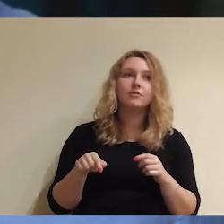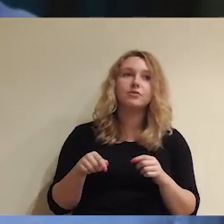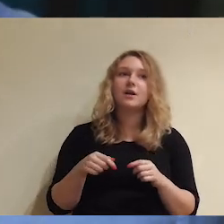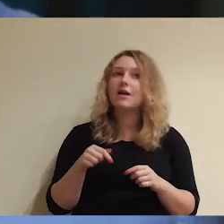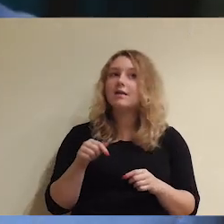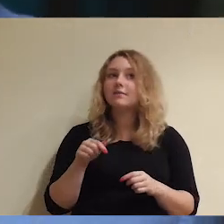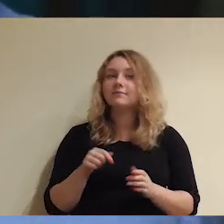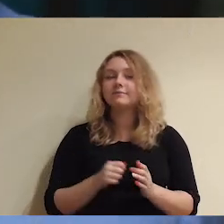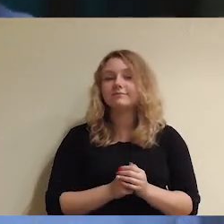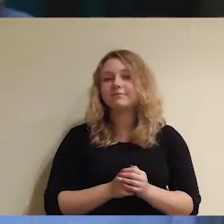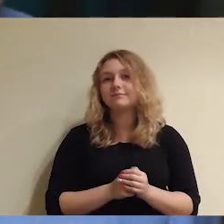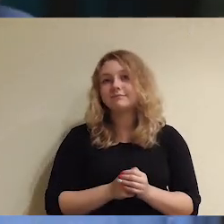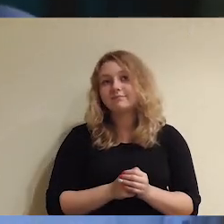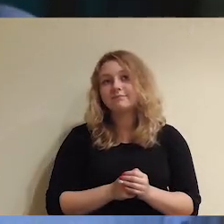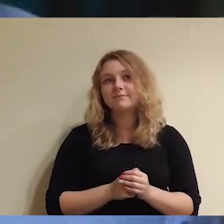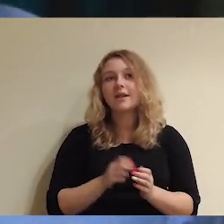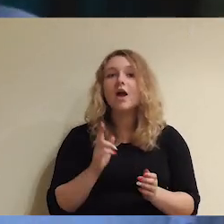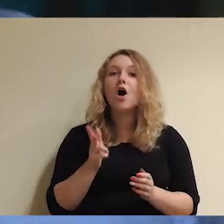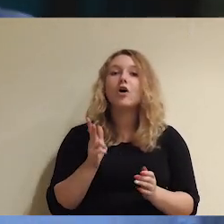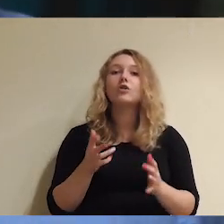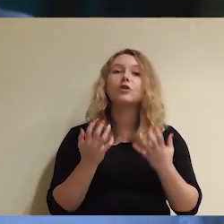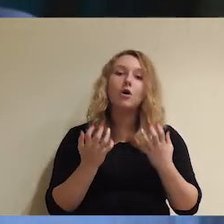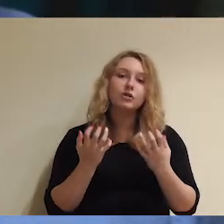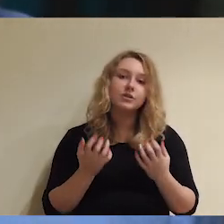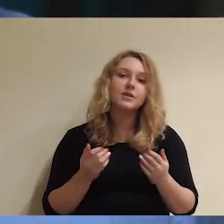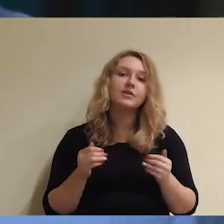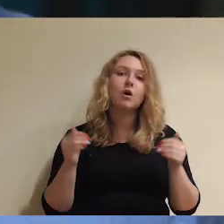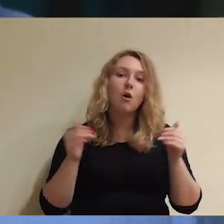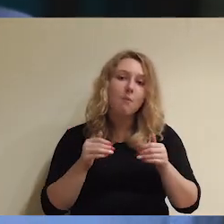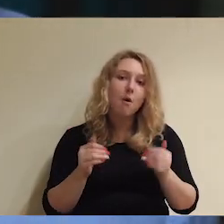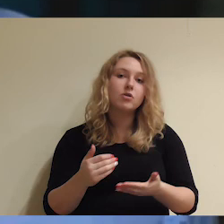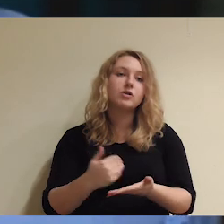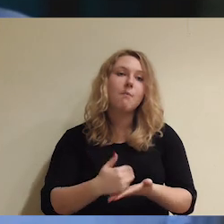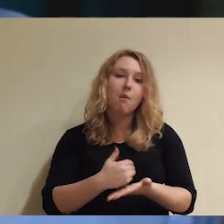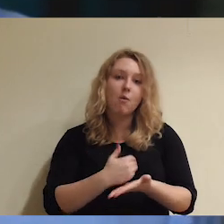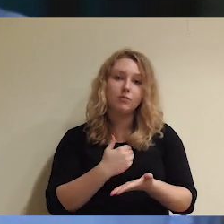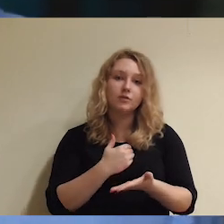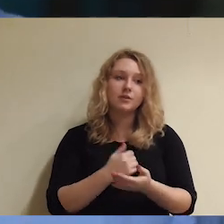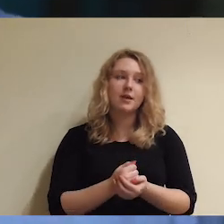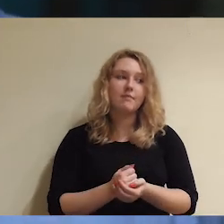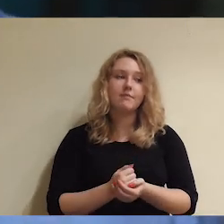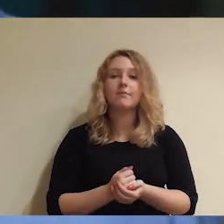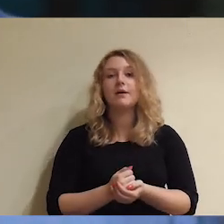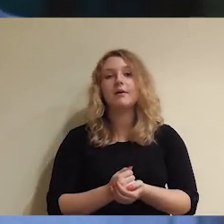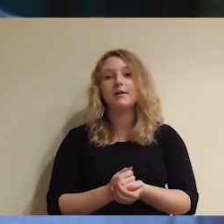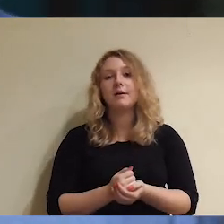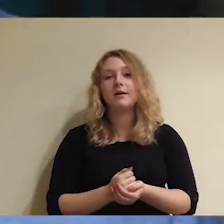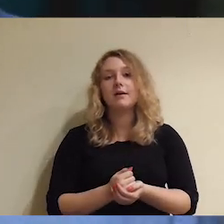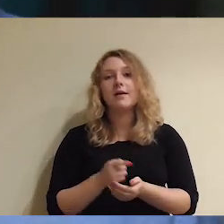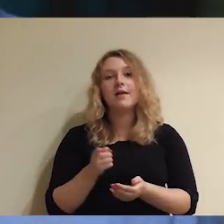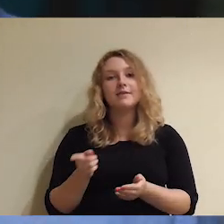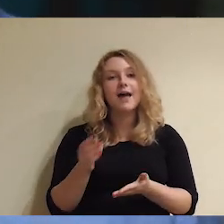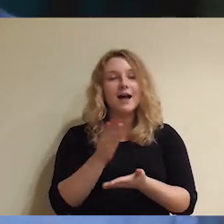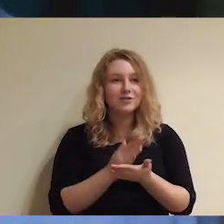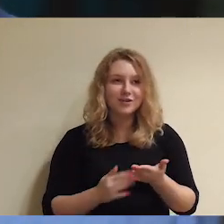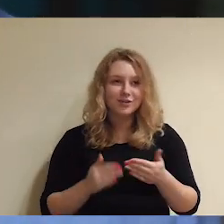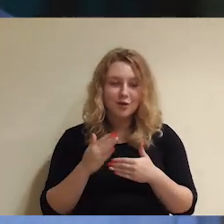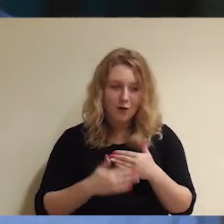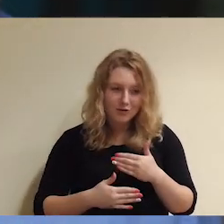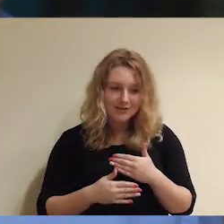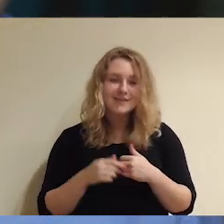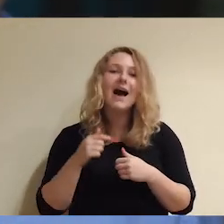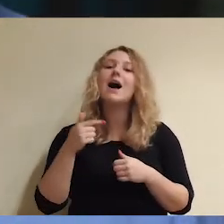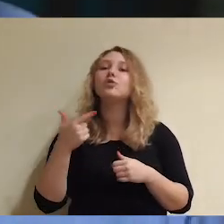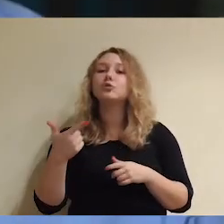że no jest jak jest. Tyle w temacie. Więc kto jest zainteresowany, to można spojrzeć w opisy. Moi drodzy,